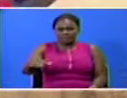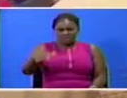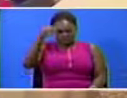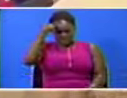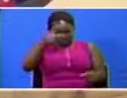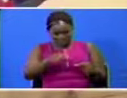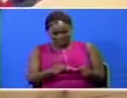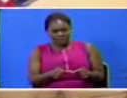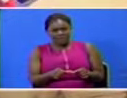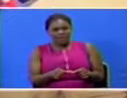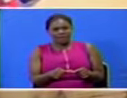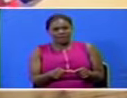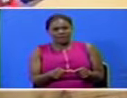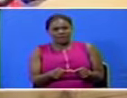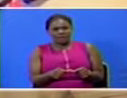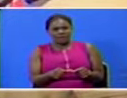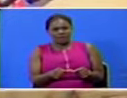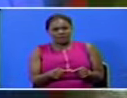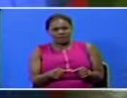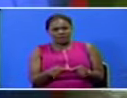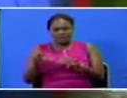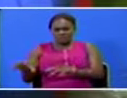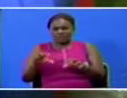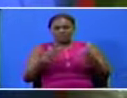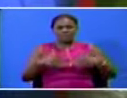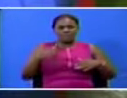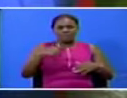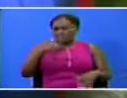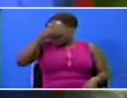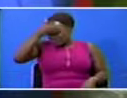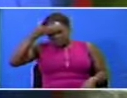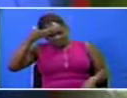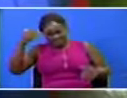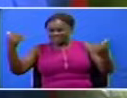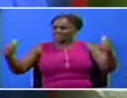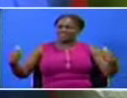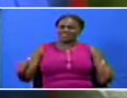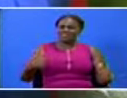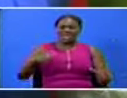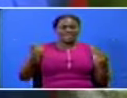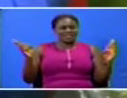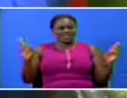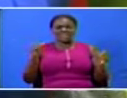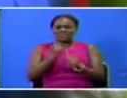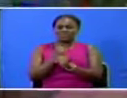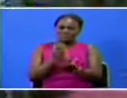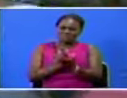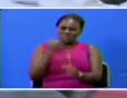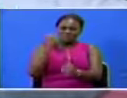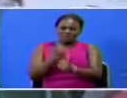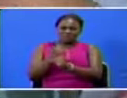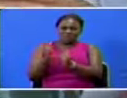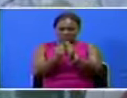atakumbuka wale masalas wenzake. Mimi sitaweza kuwasahau, mimi niko tayari kuhakikisha kwamba tumefanya kazi pamoja.